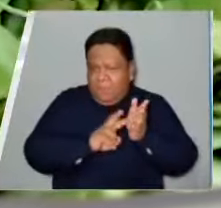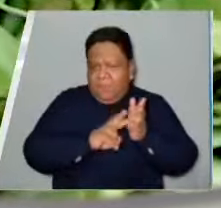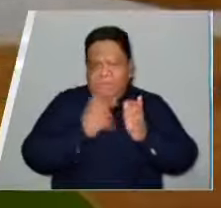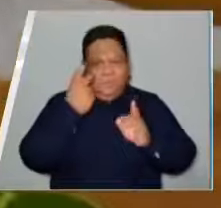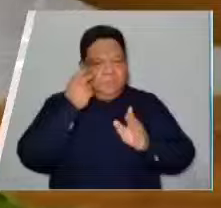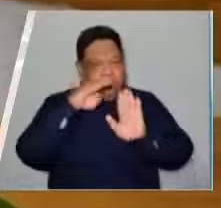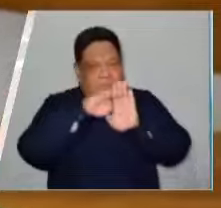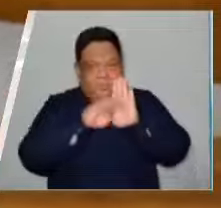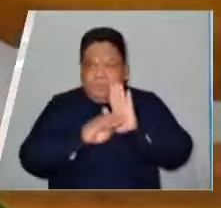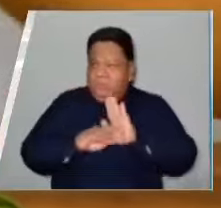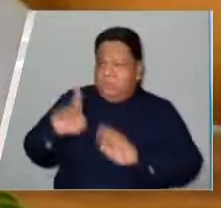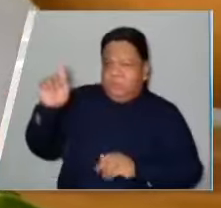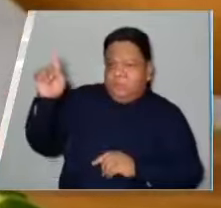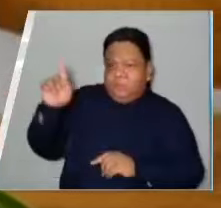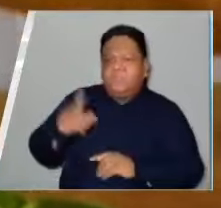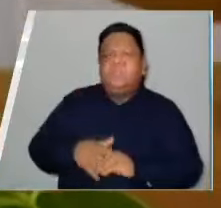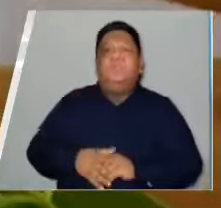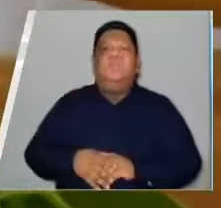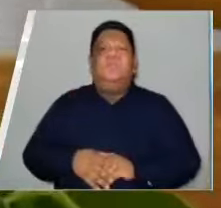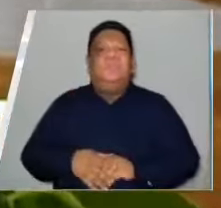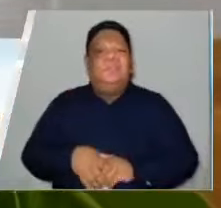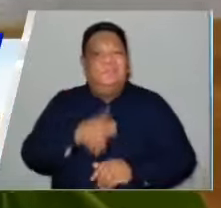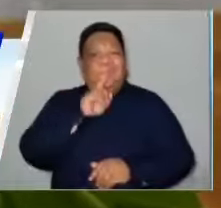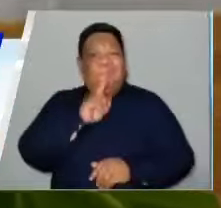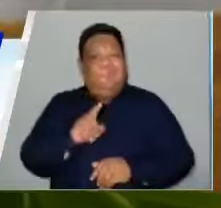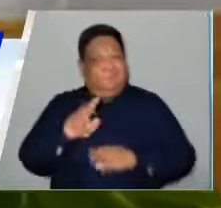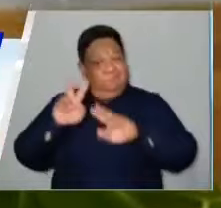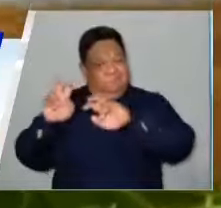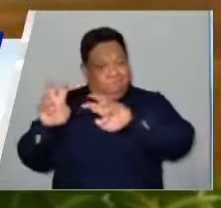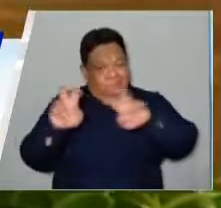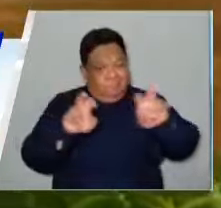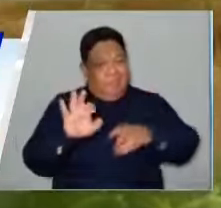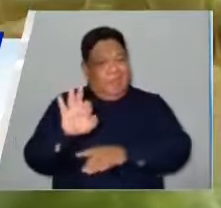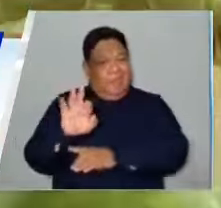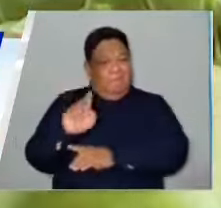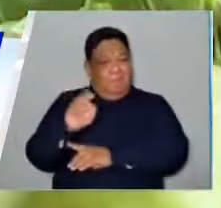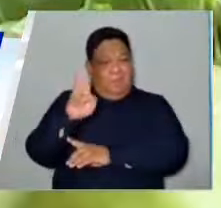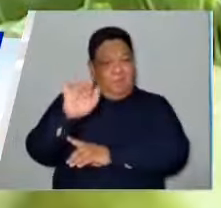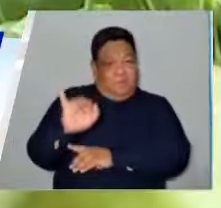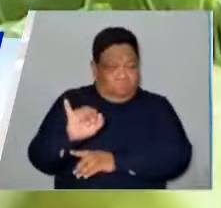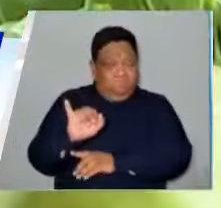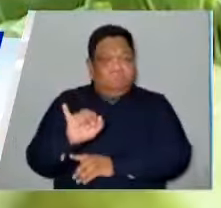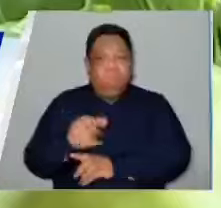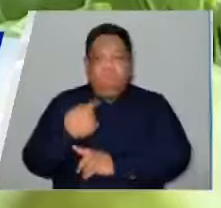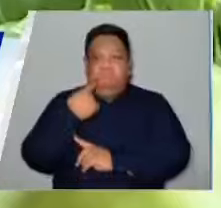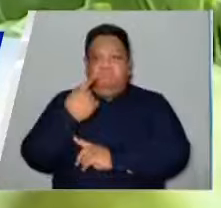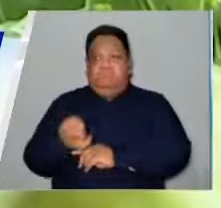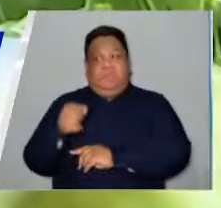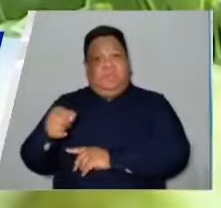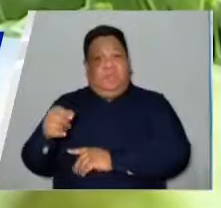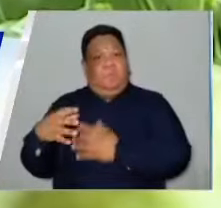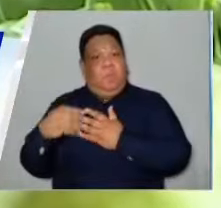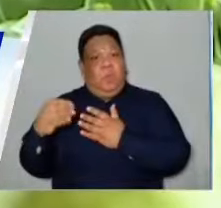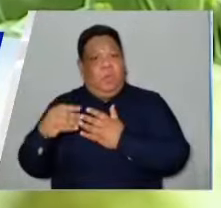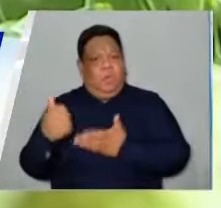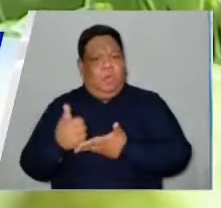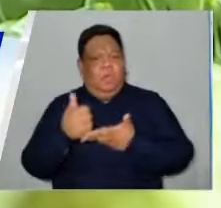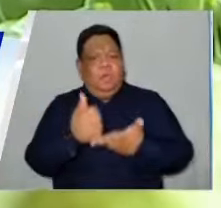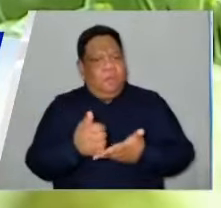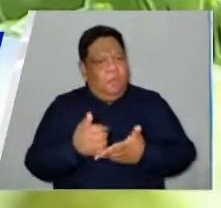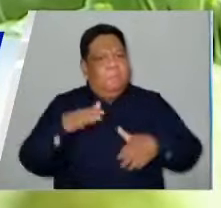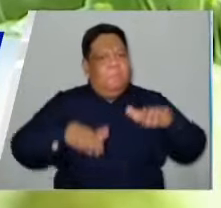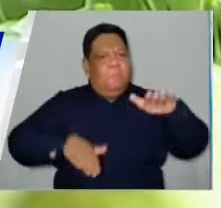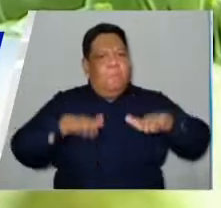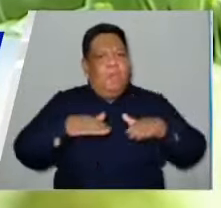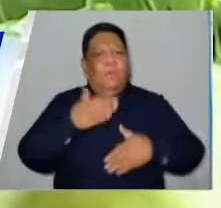iron sa pag-aaral ng food and nutrition Research Institute o fnri nakatutulong ang malunggay para mabalanse ang blood sugar levels ng isang